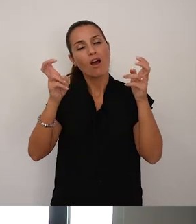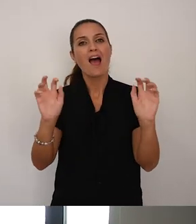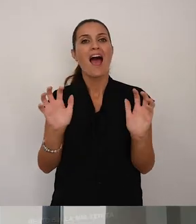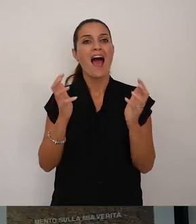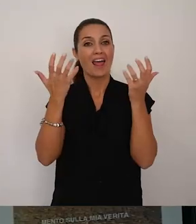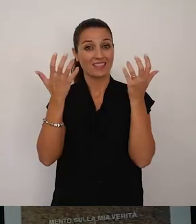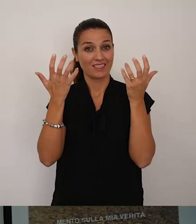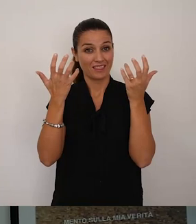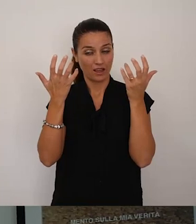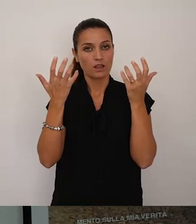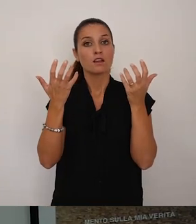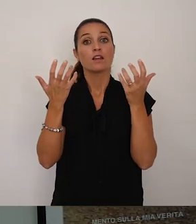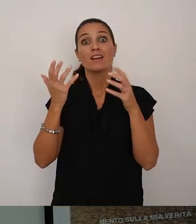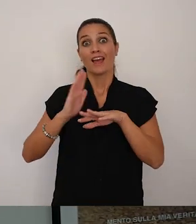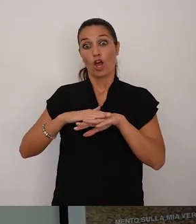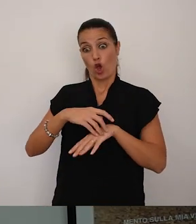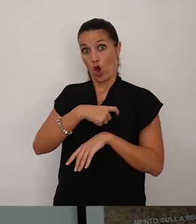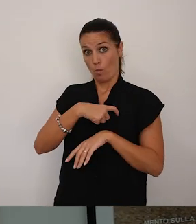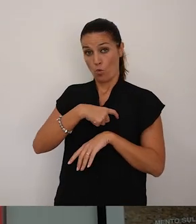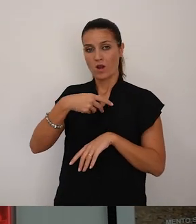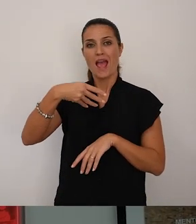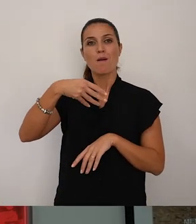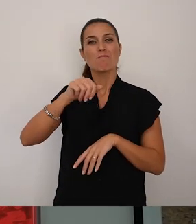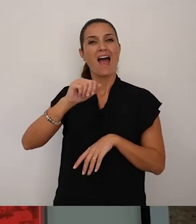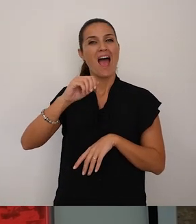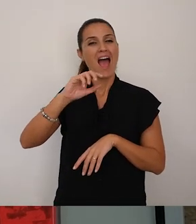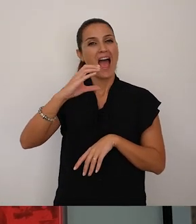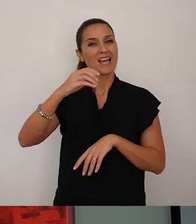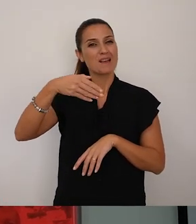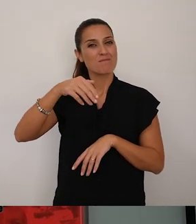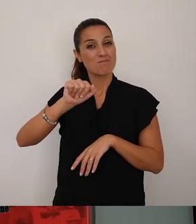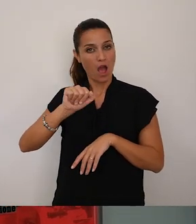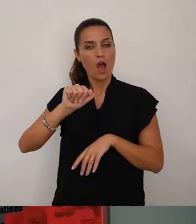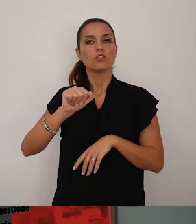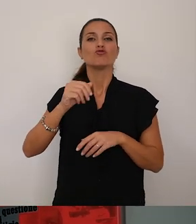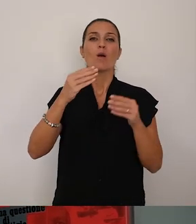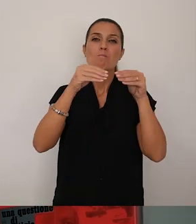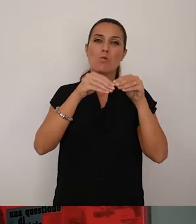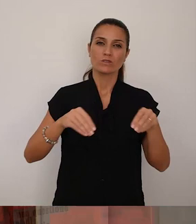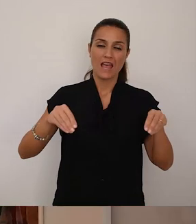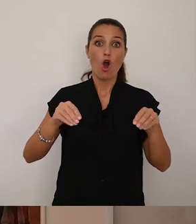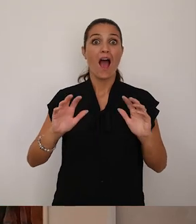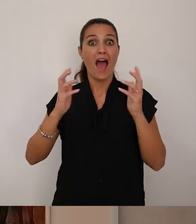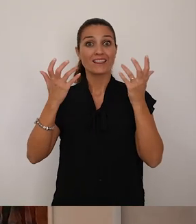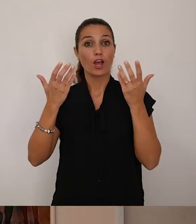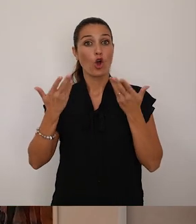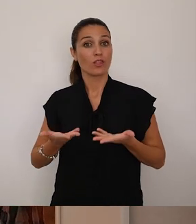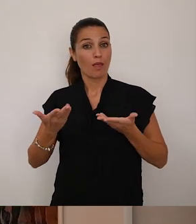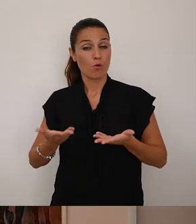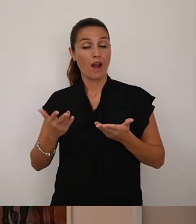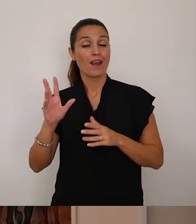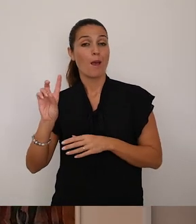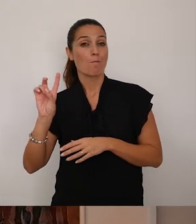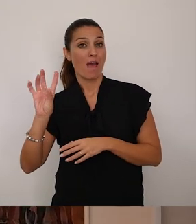Infatti, di pertinenza comunale è il MACMA, ovvero il Museo d'Arte Contemporanea di Matino, allestito nelle sale